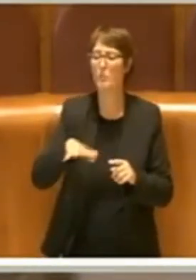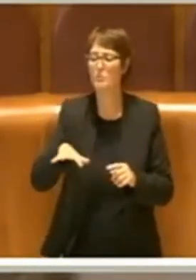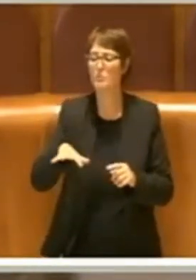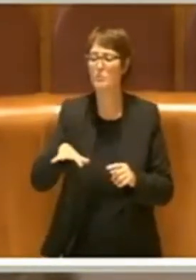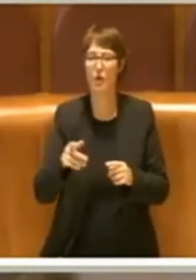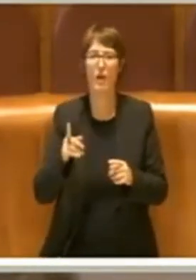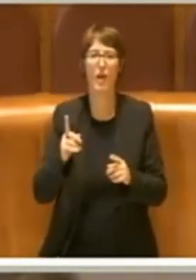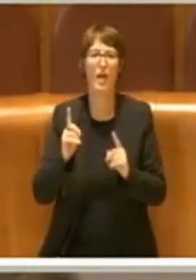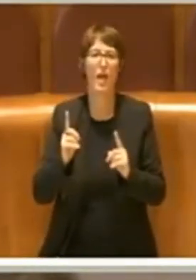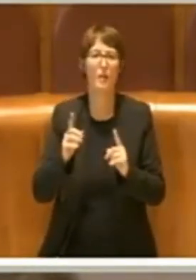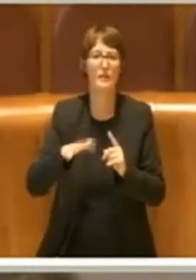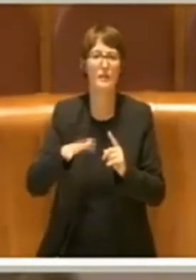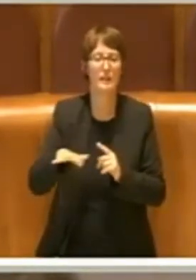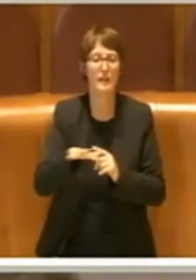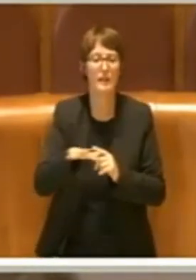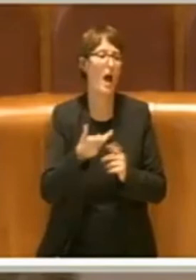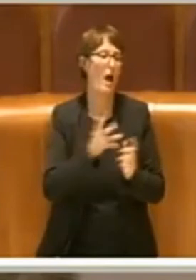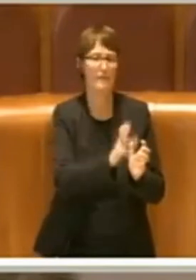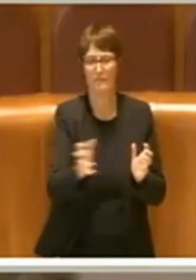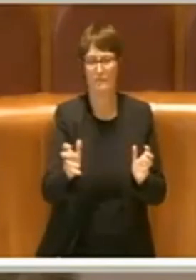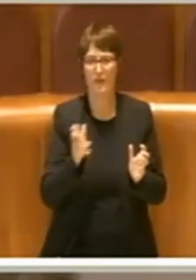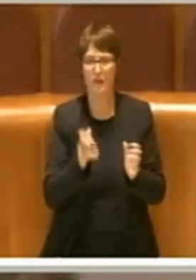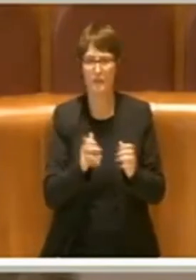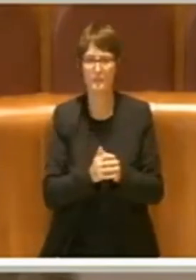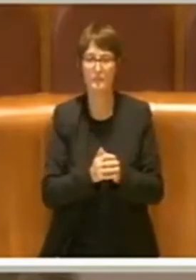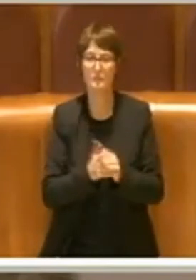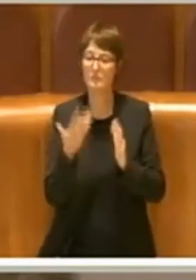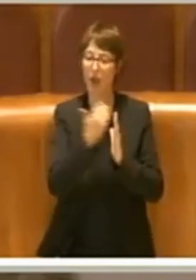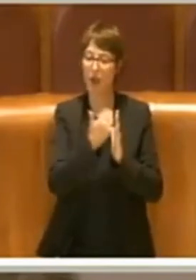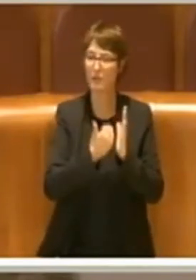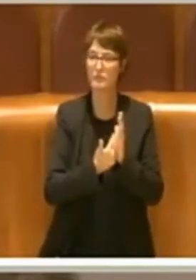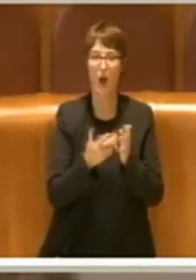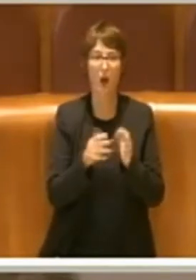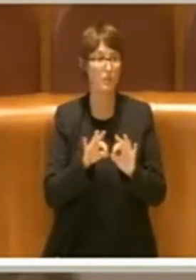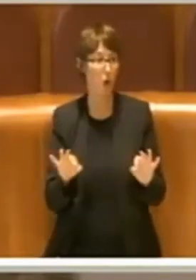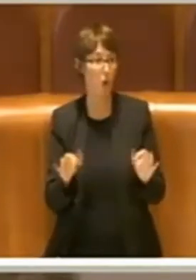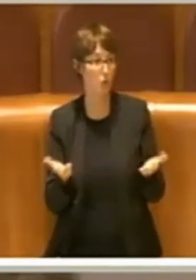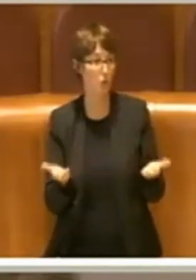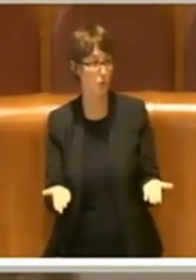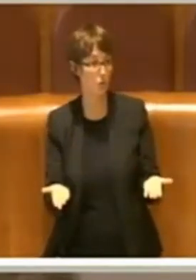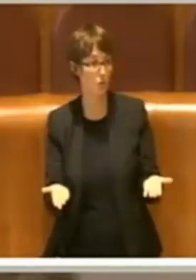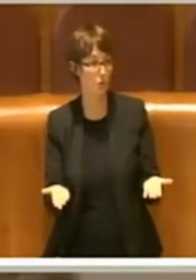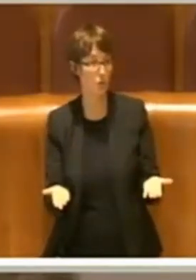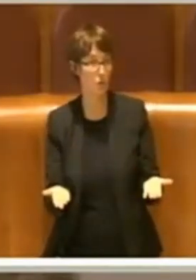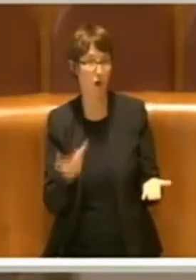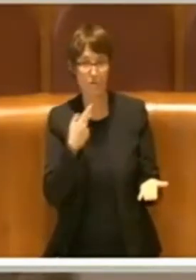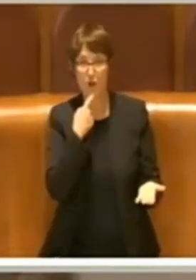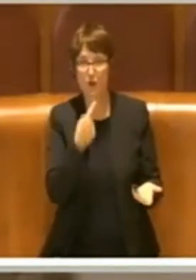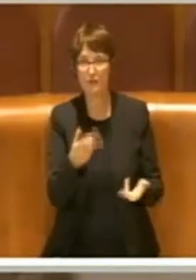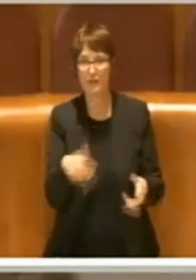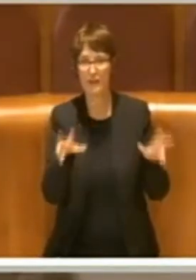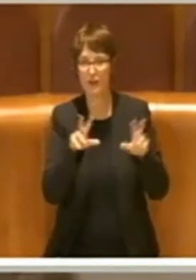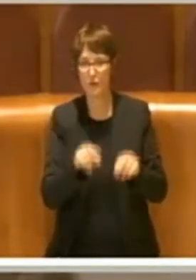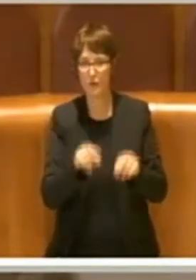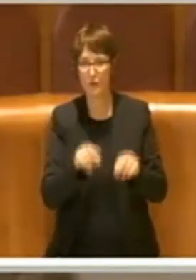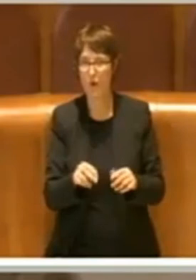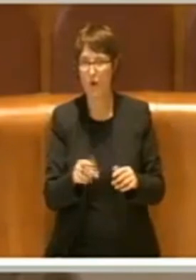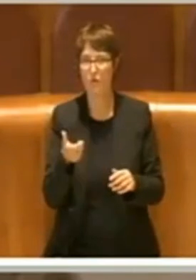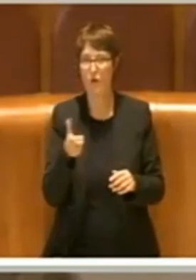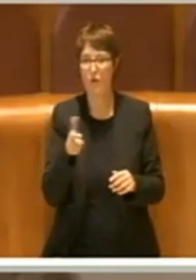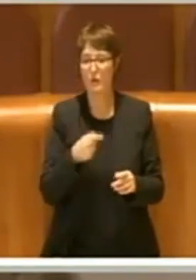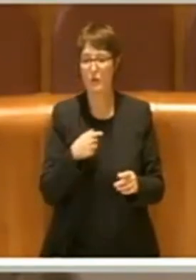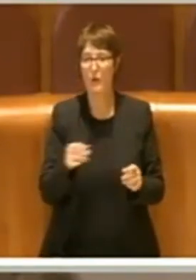via. È un piano soprattutto pronto, e mi piace sottolinearlo in questo momento in cui si accende il